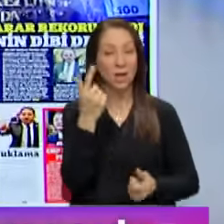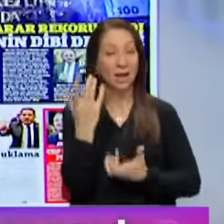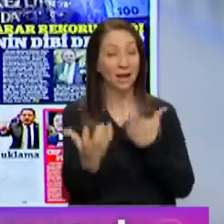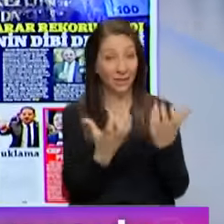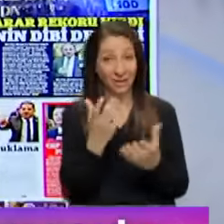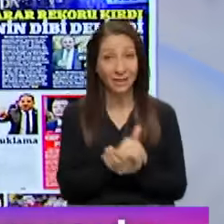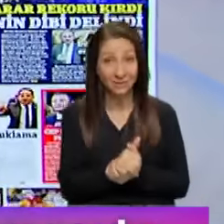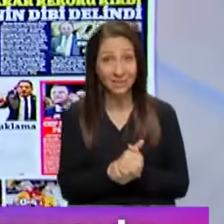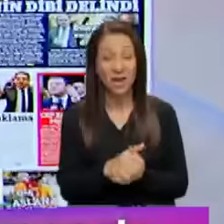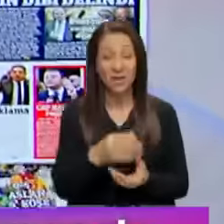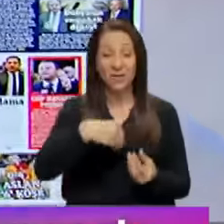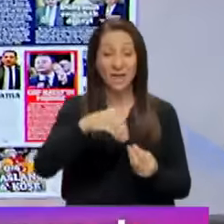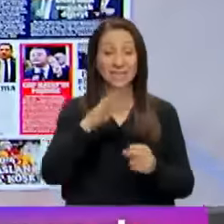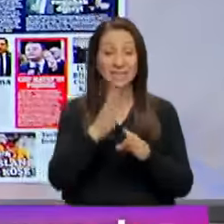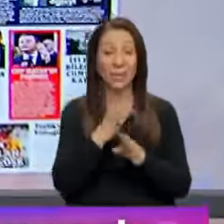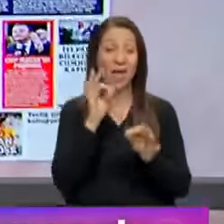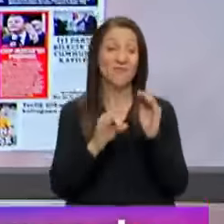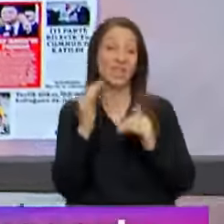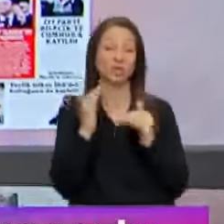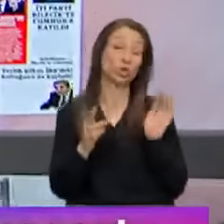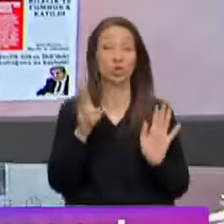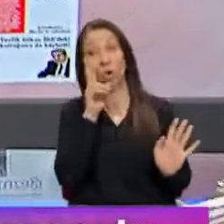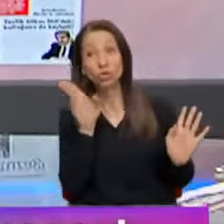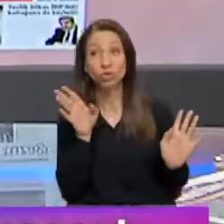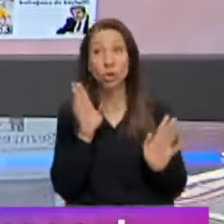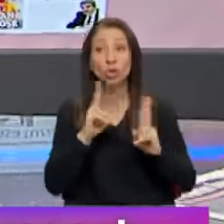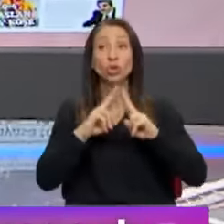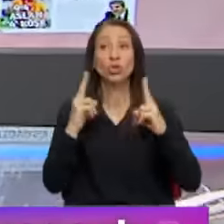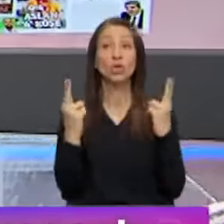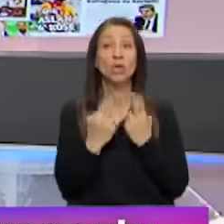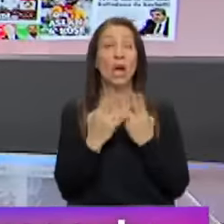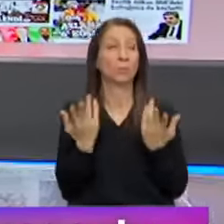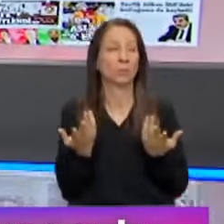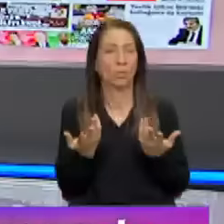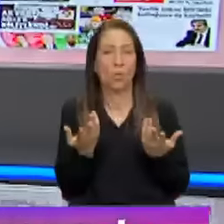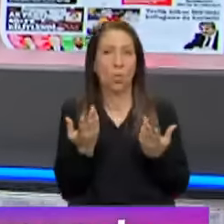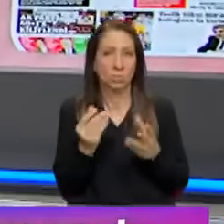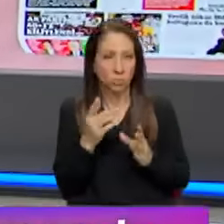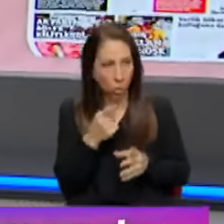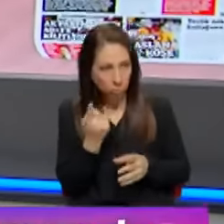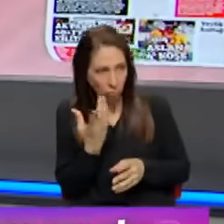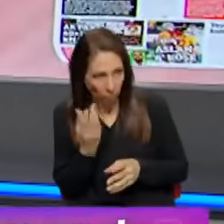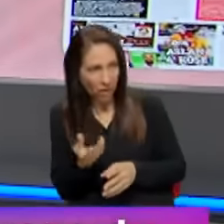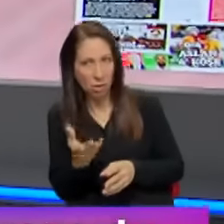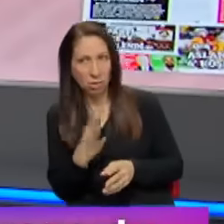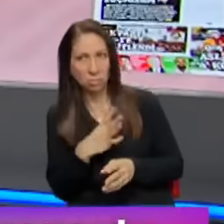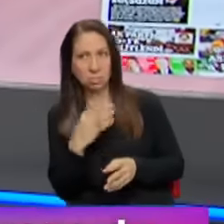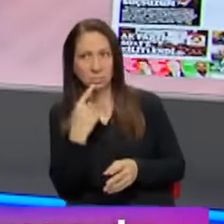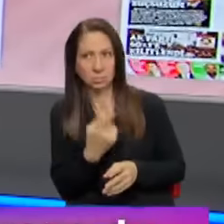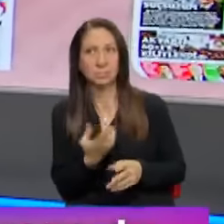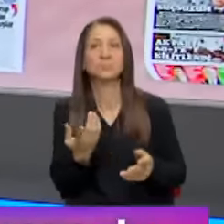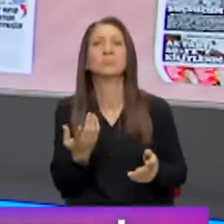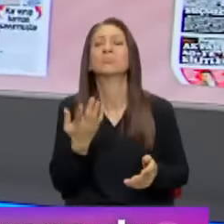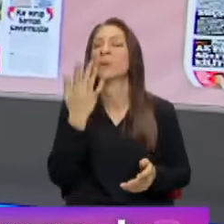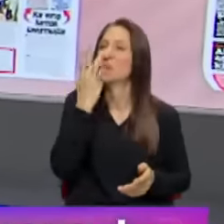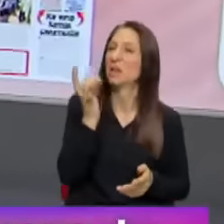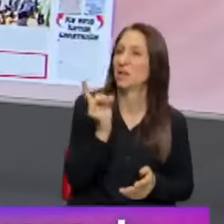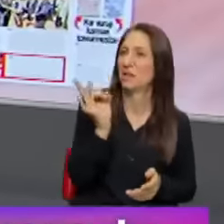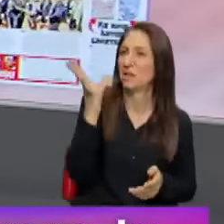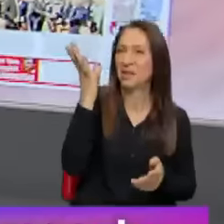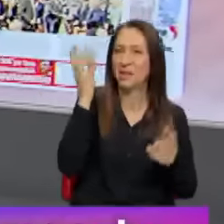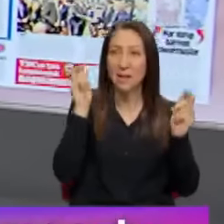kaynaklar, faiz sebep enflasyon, hani dünyanın böyle olmaz canım öyle şey mi olur diye